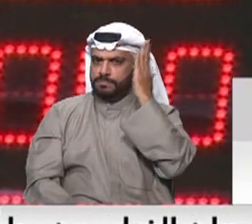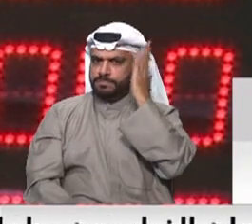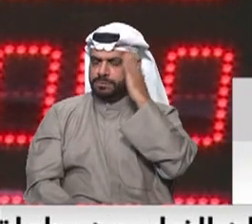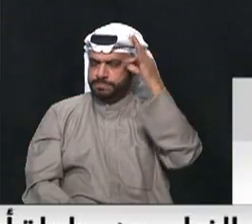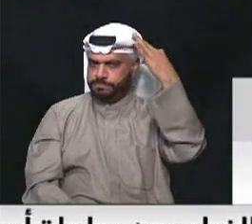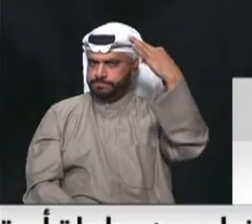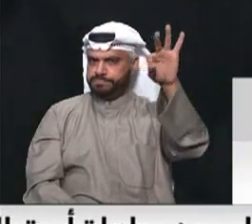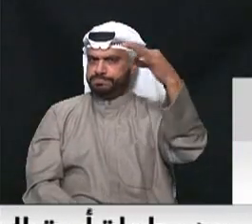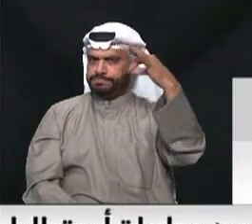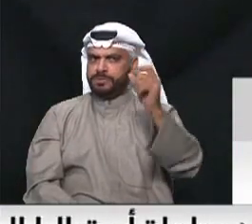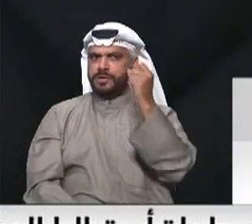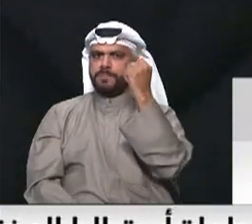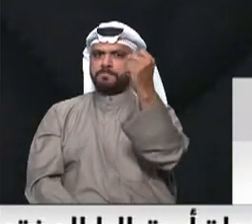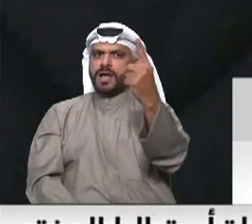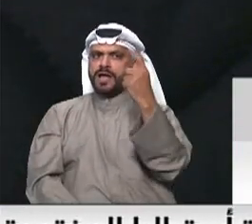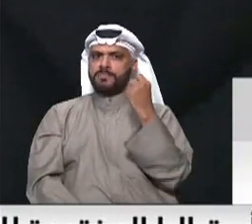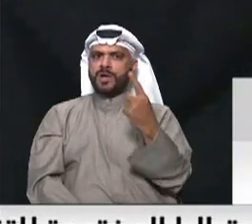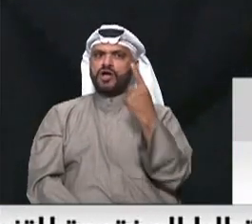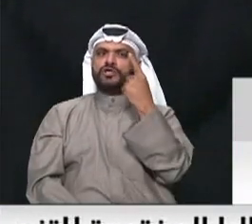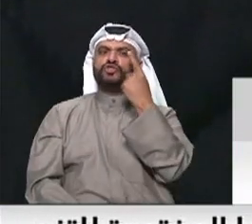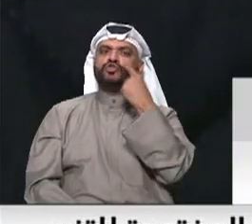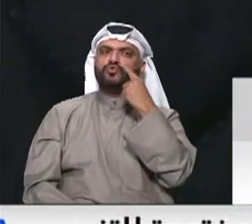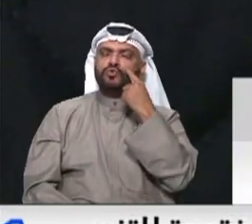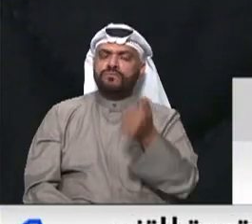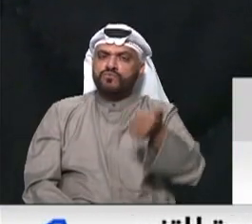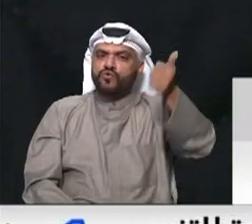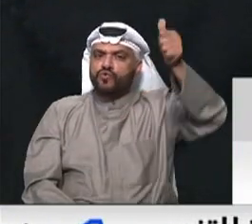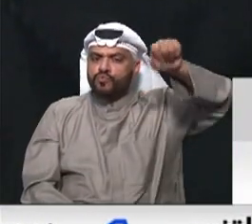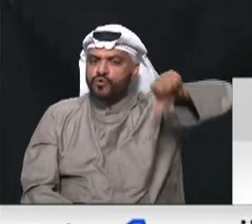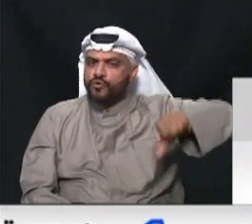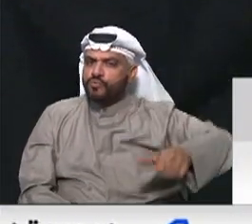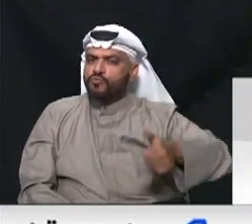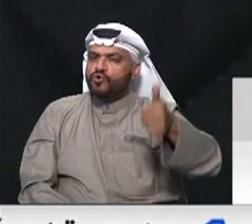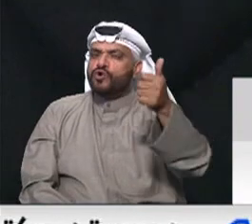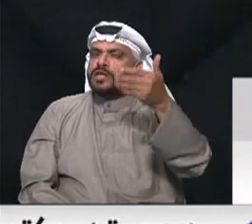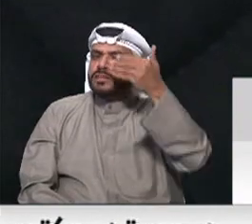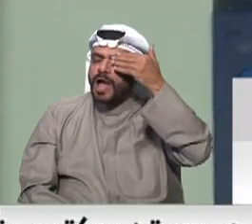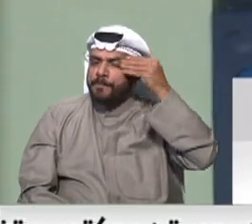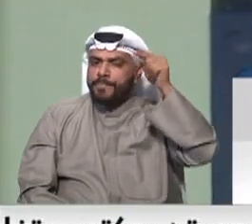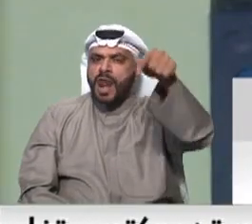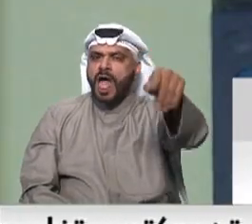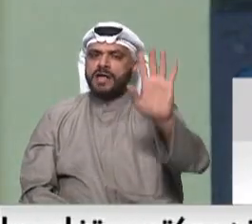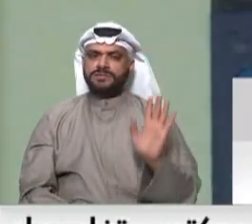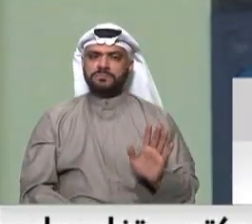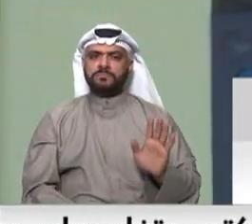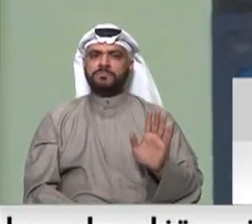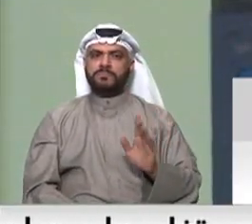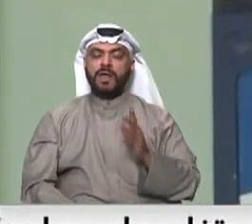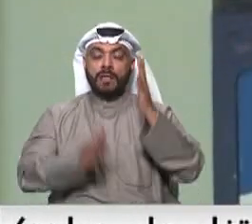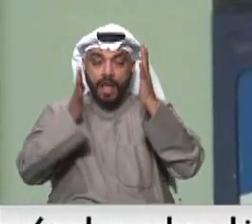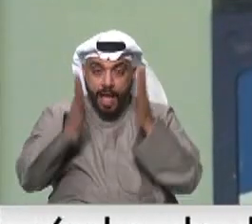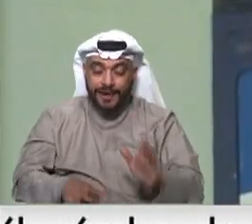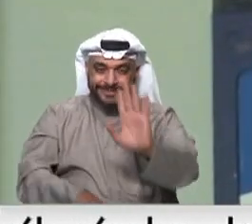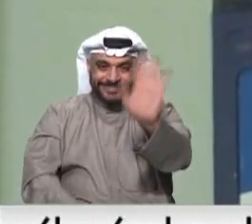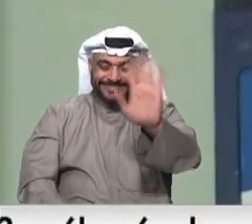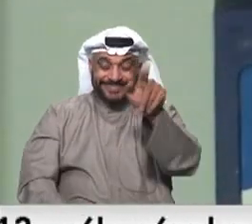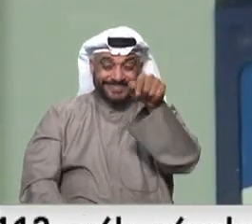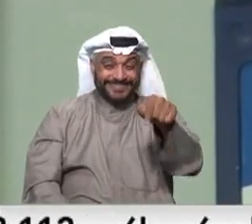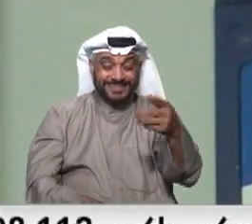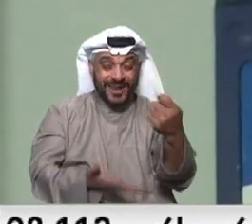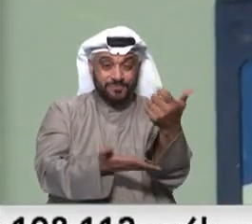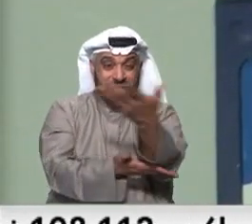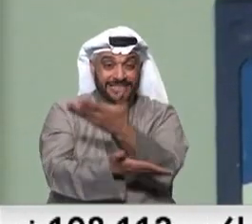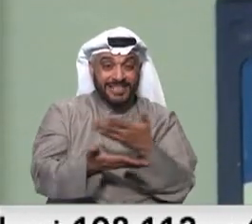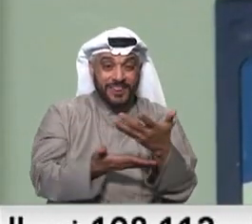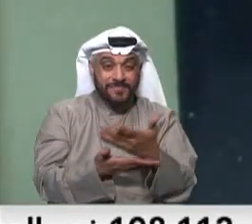تتبع مؤشر الخوف احيانا والتي تنعكس بشكل مباشر وغير مباشر في قرارات التداول والاستثمار